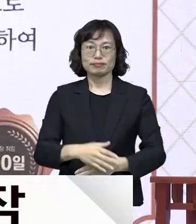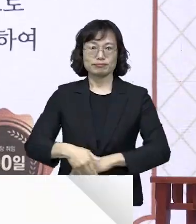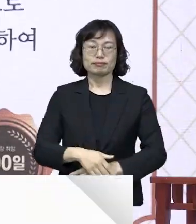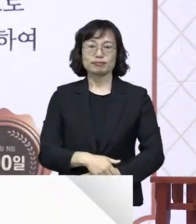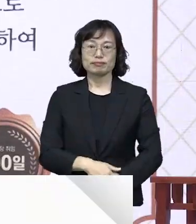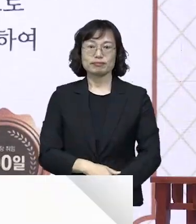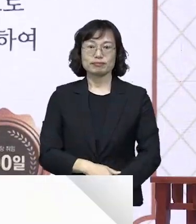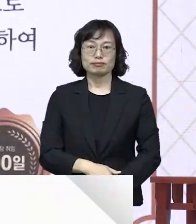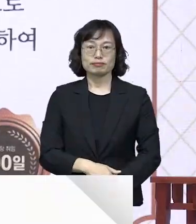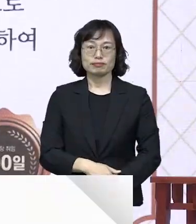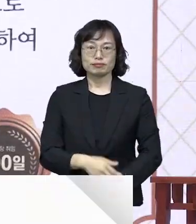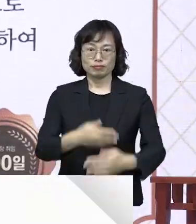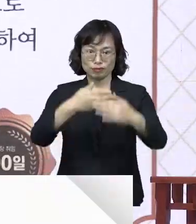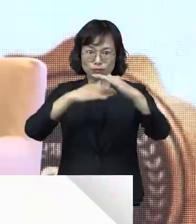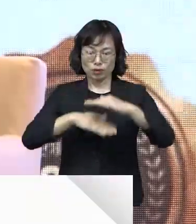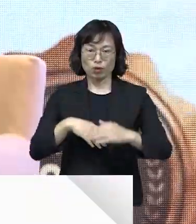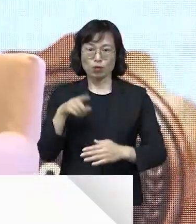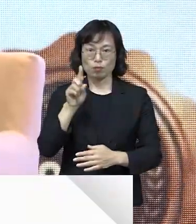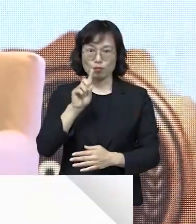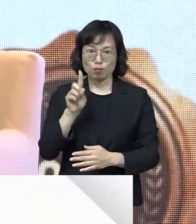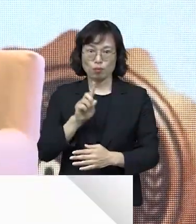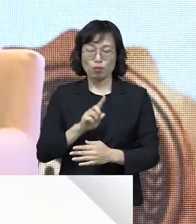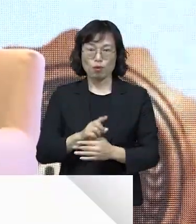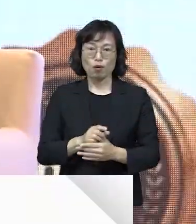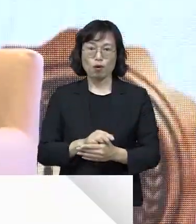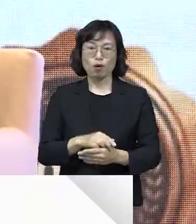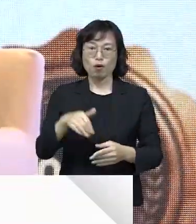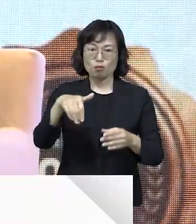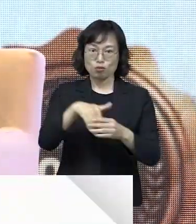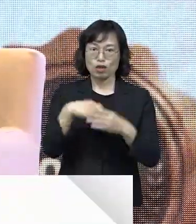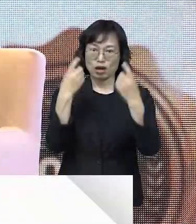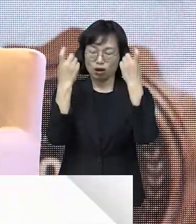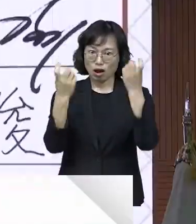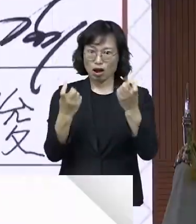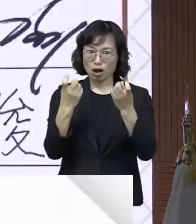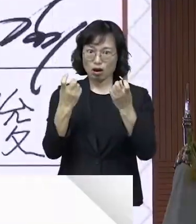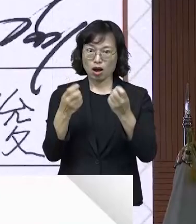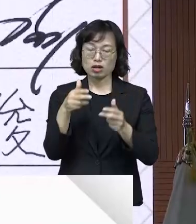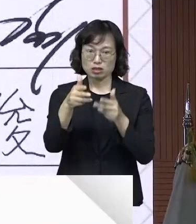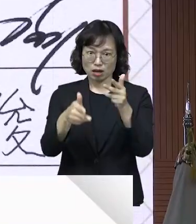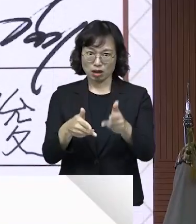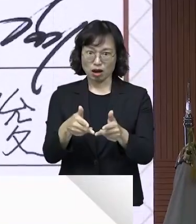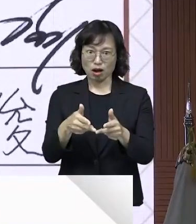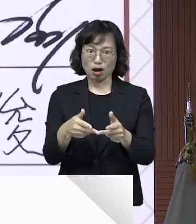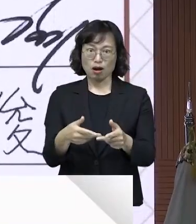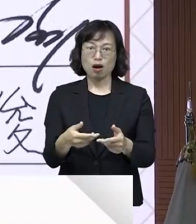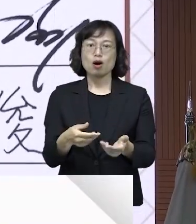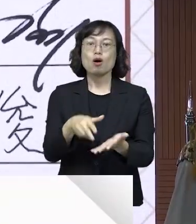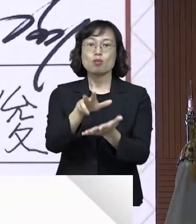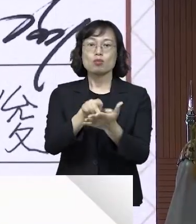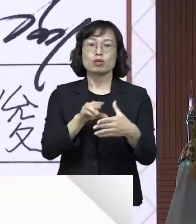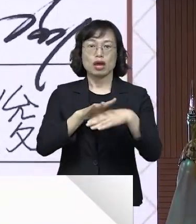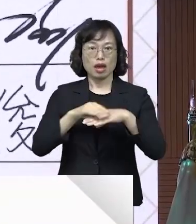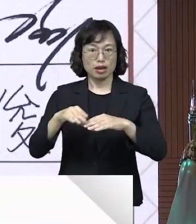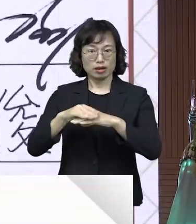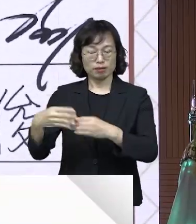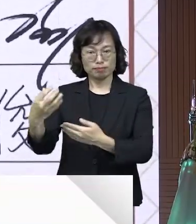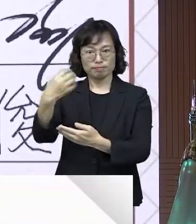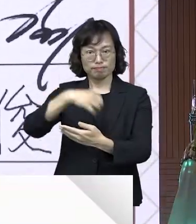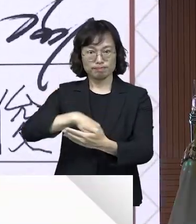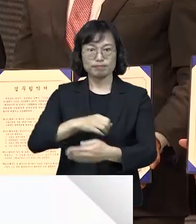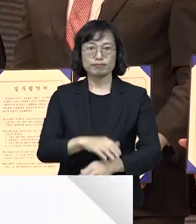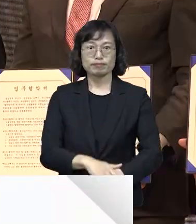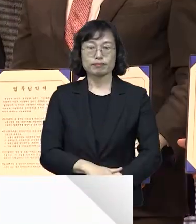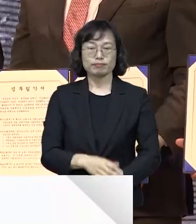시작됐습니다. 협약서에는 낙동강 문화 관광 자원화 사업과 낙동강 권역 공동 문제 해결 등이 주요 내용으로 담길